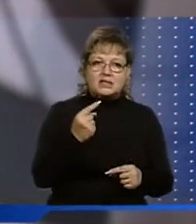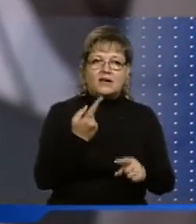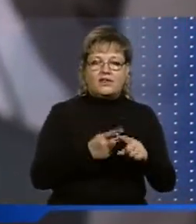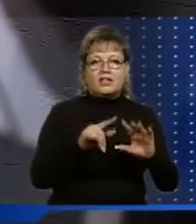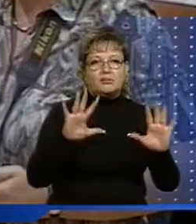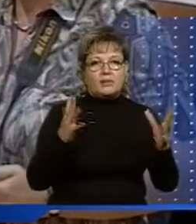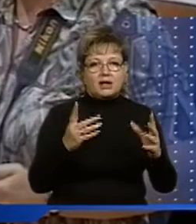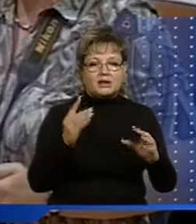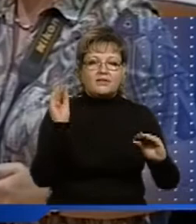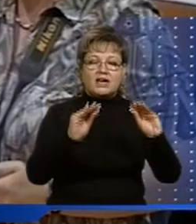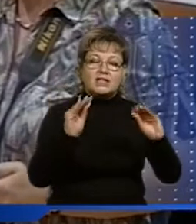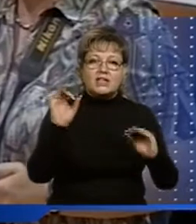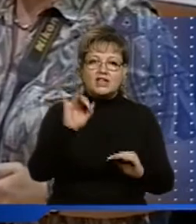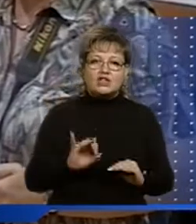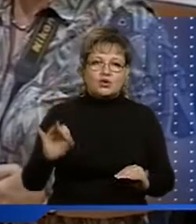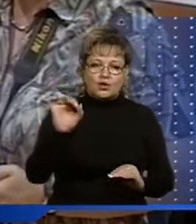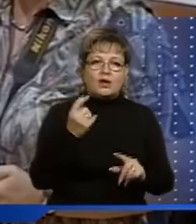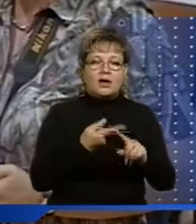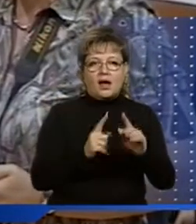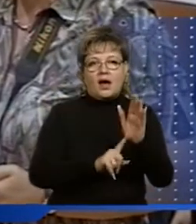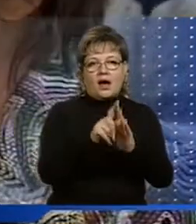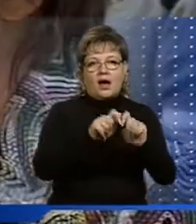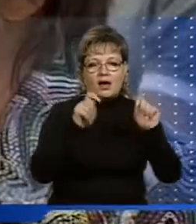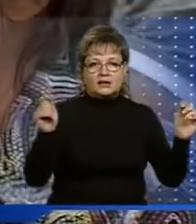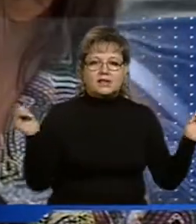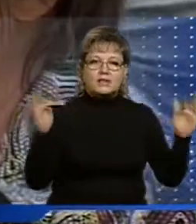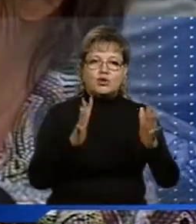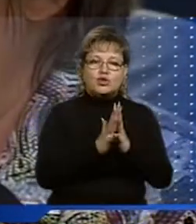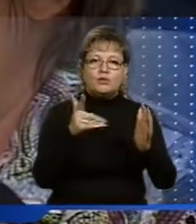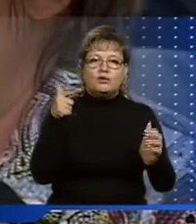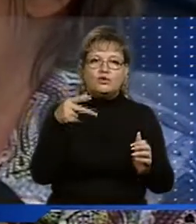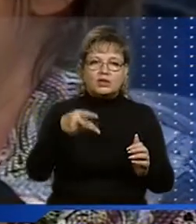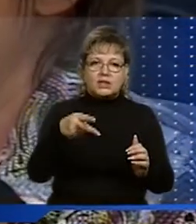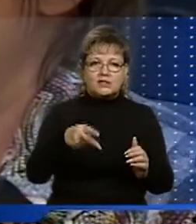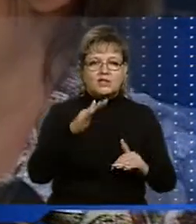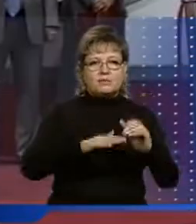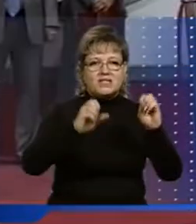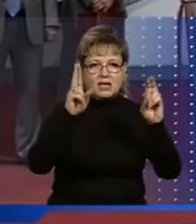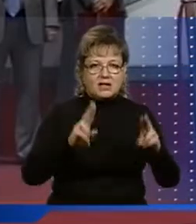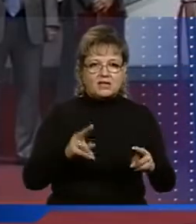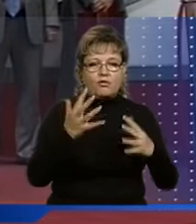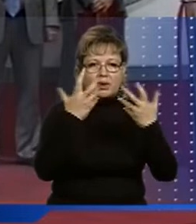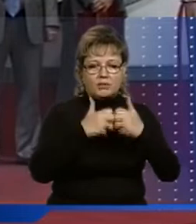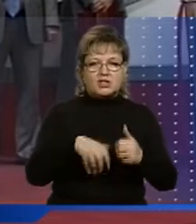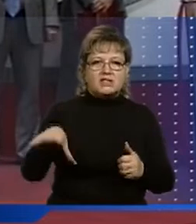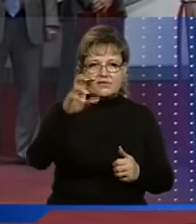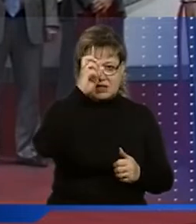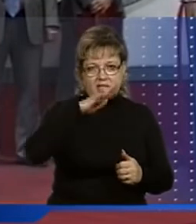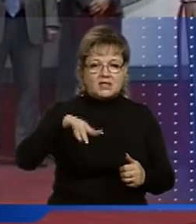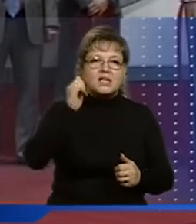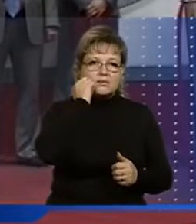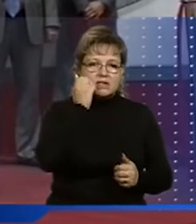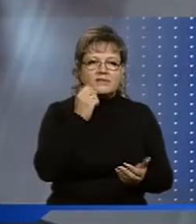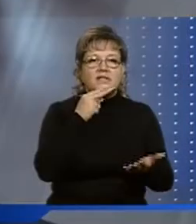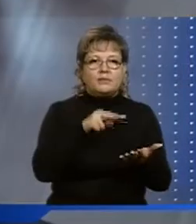история. 11-й промышленный конгресс открыт. Он соберет более 2000 специалистов в области промышленности со всей страны. Специалисты из